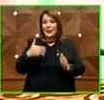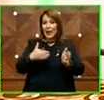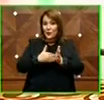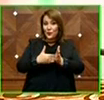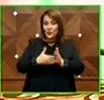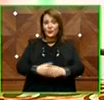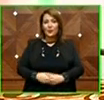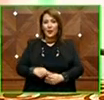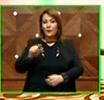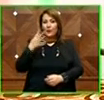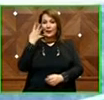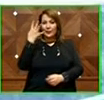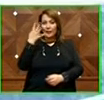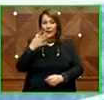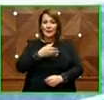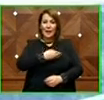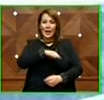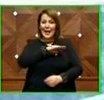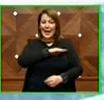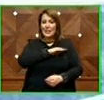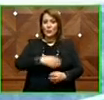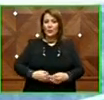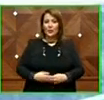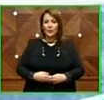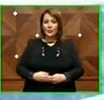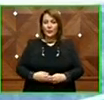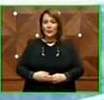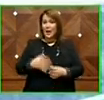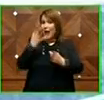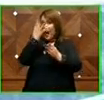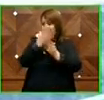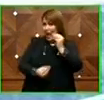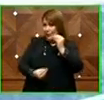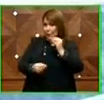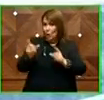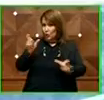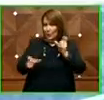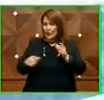63924 مؤطر للمراكز، غابوا منهم